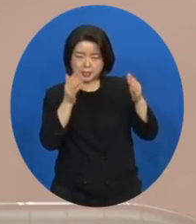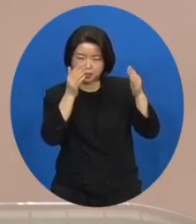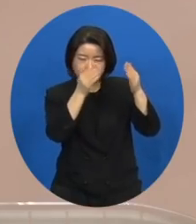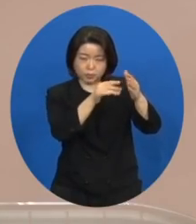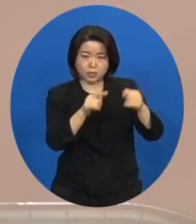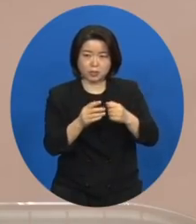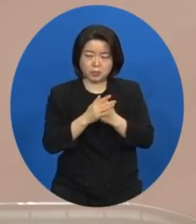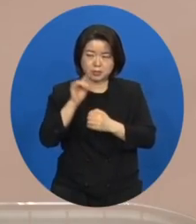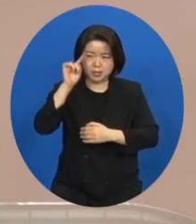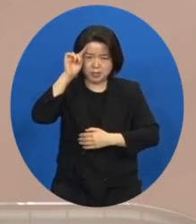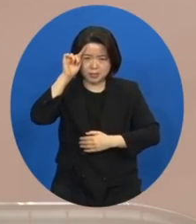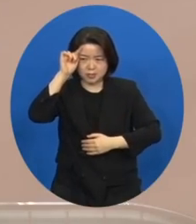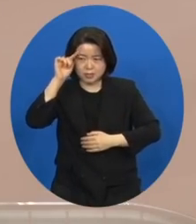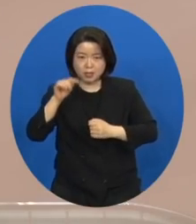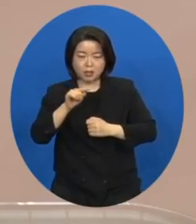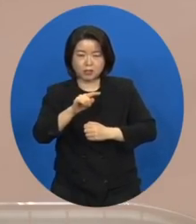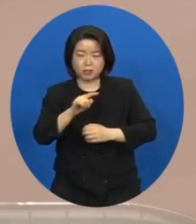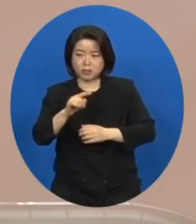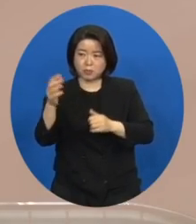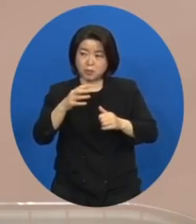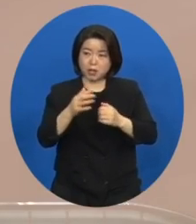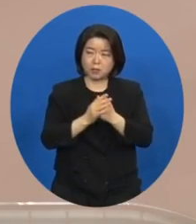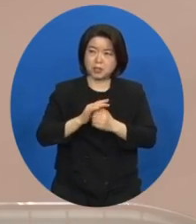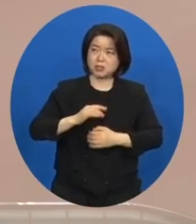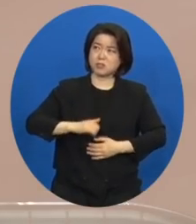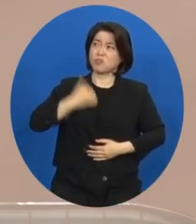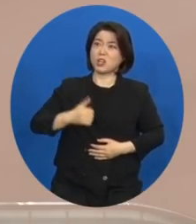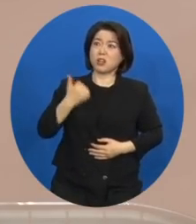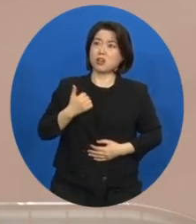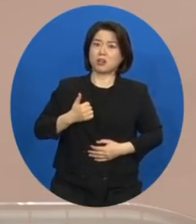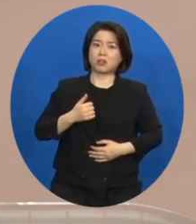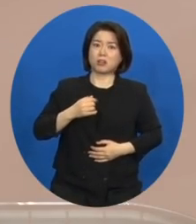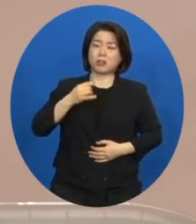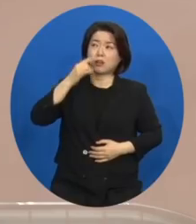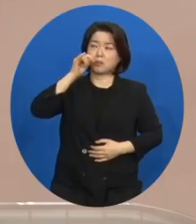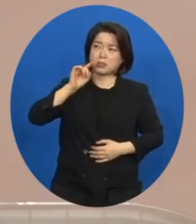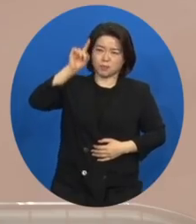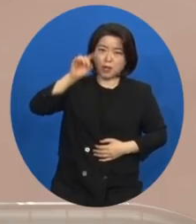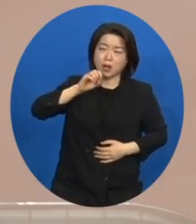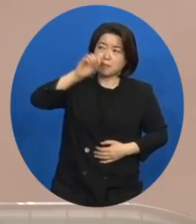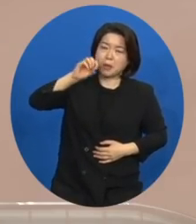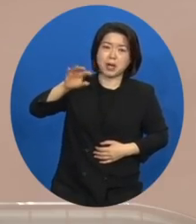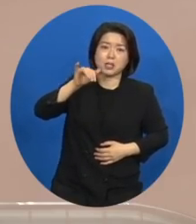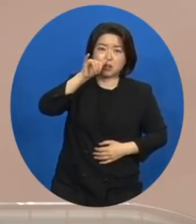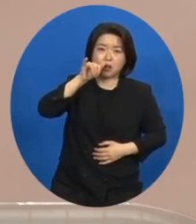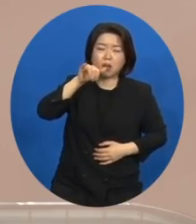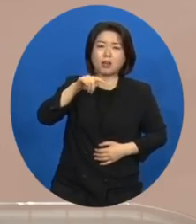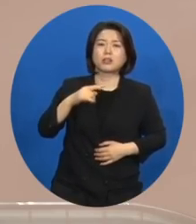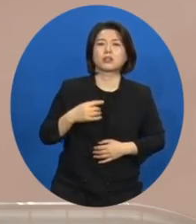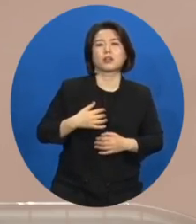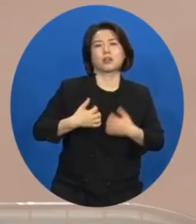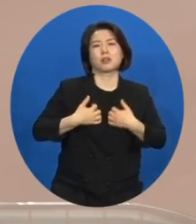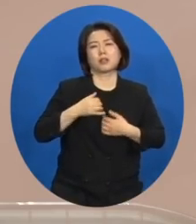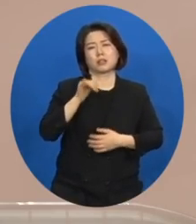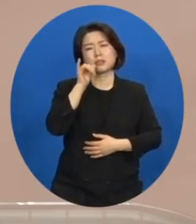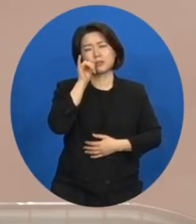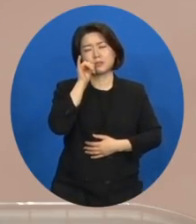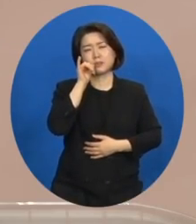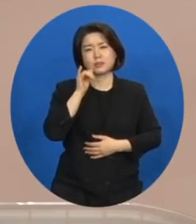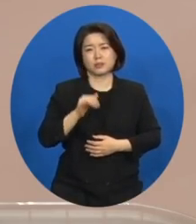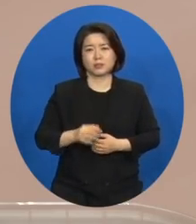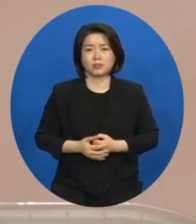못하게 뭐 어떻게 합니까 화를 내고 엄마한테 짜증내고 막 그렇게 됩니다 이 중독 증상 입니다 이 아 이거